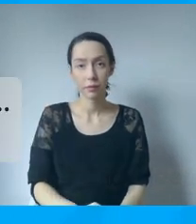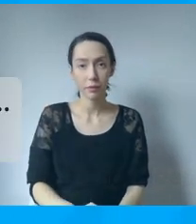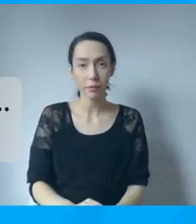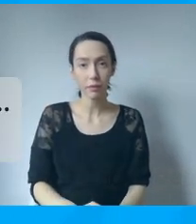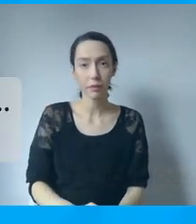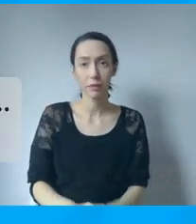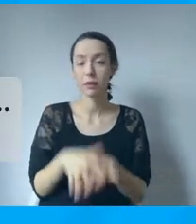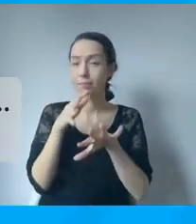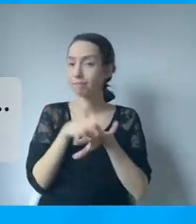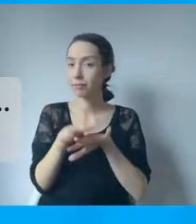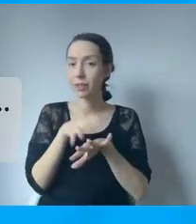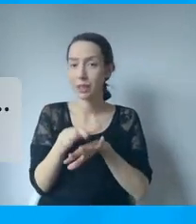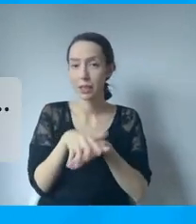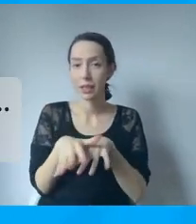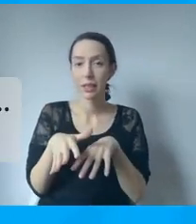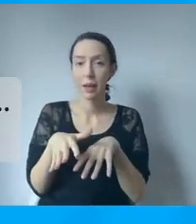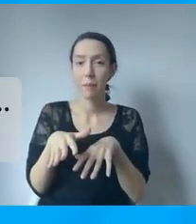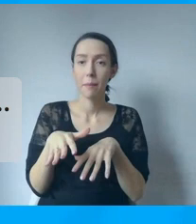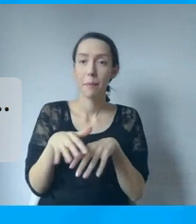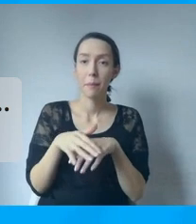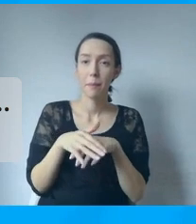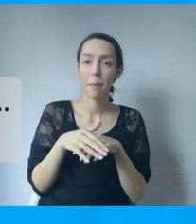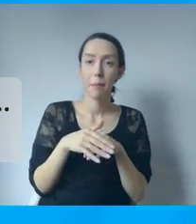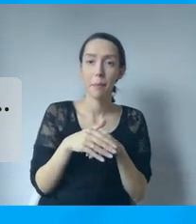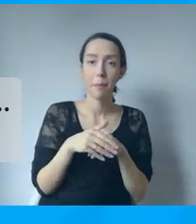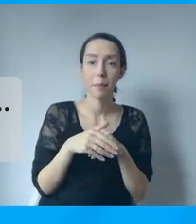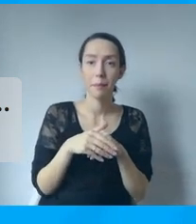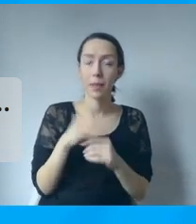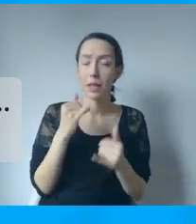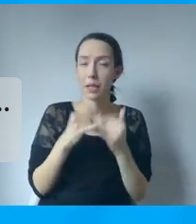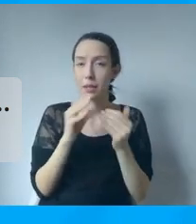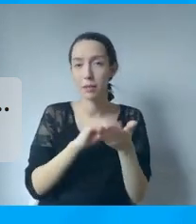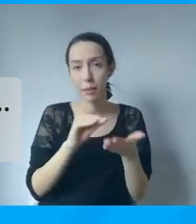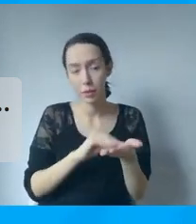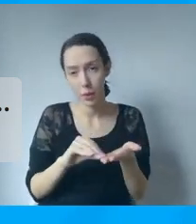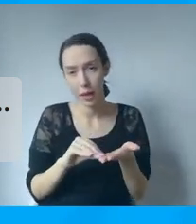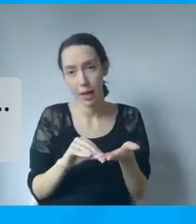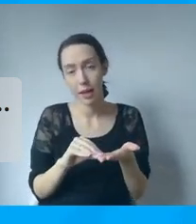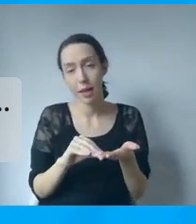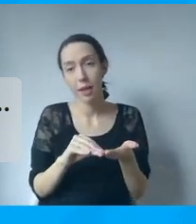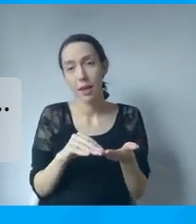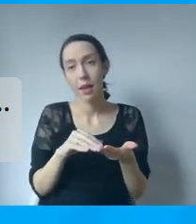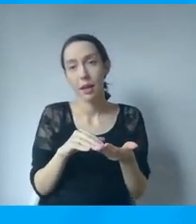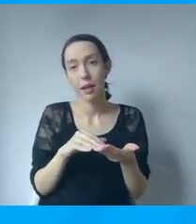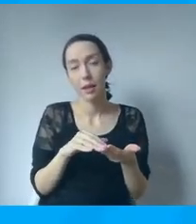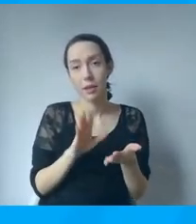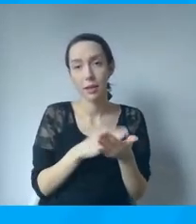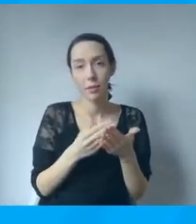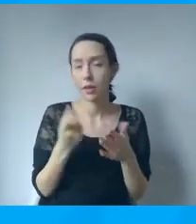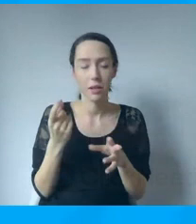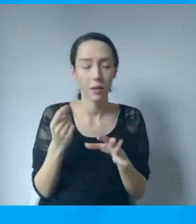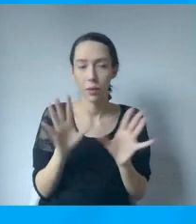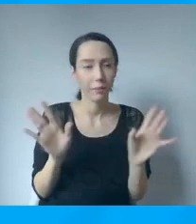Tutaj system automatycznie po prostu, jak się wpisuje, chwileczkę, zaraz